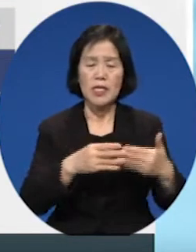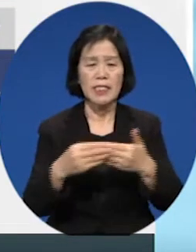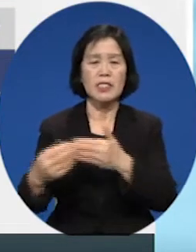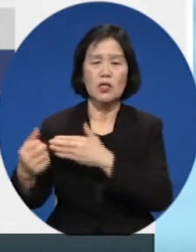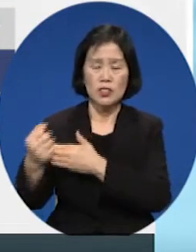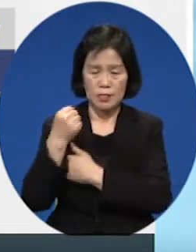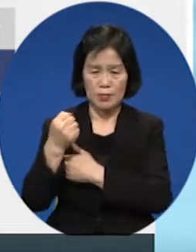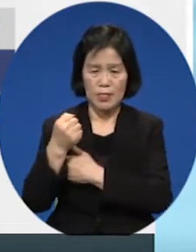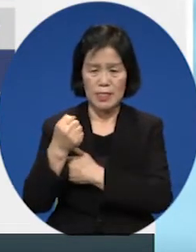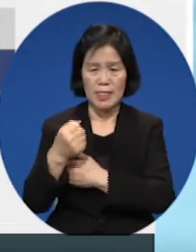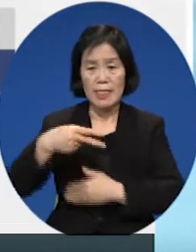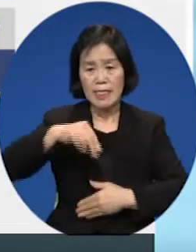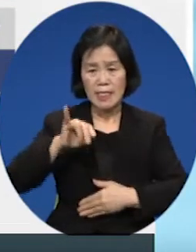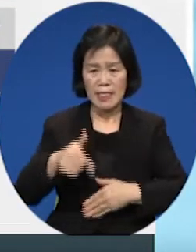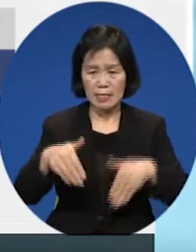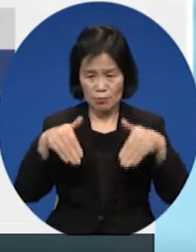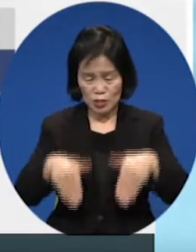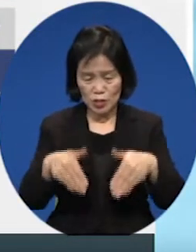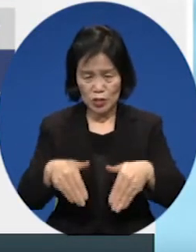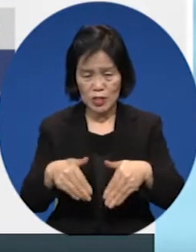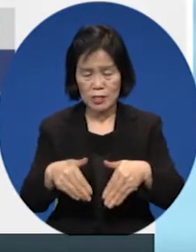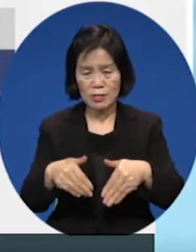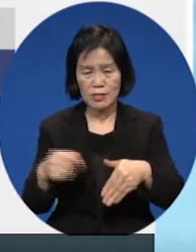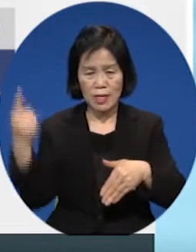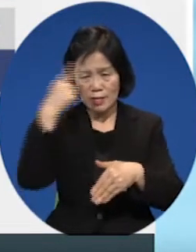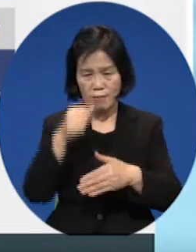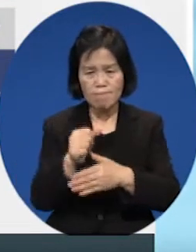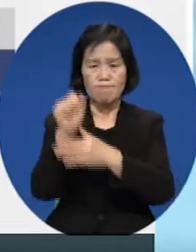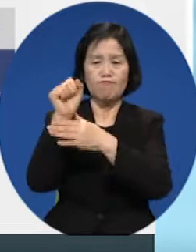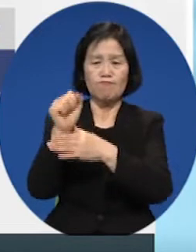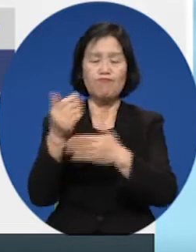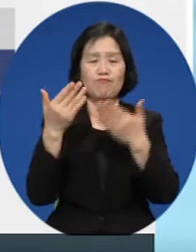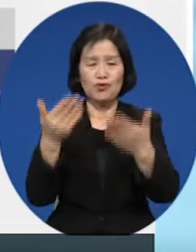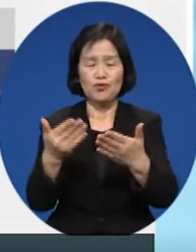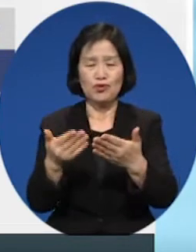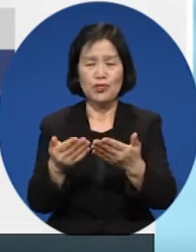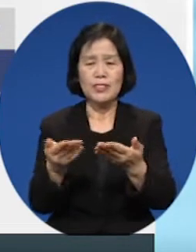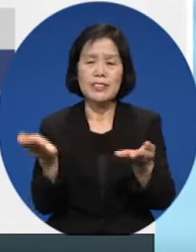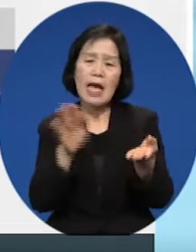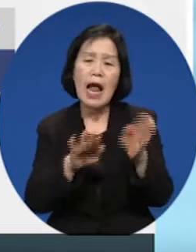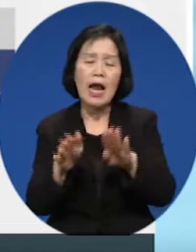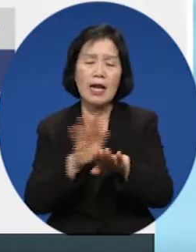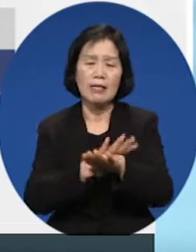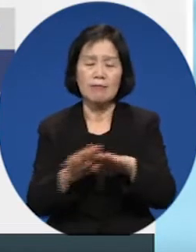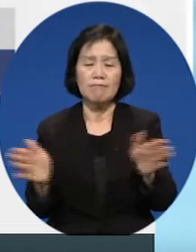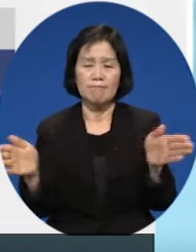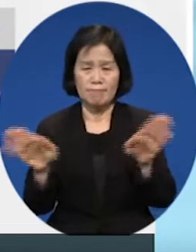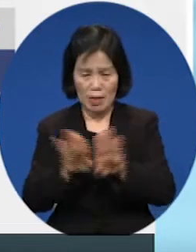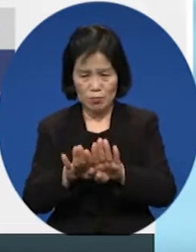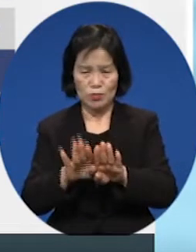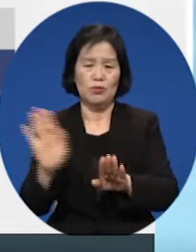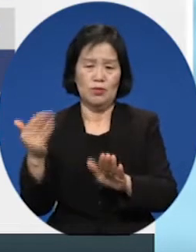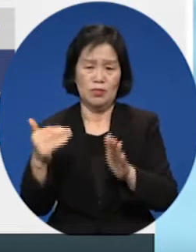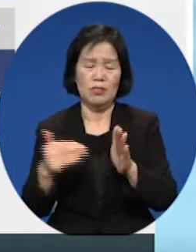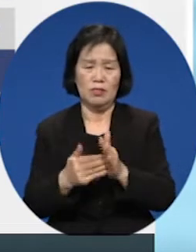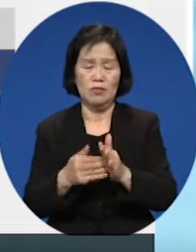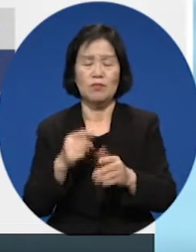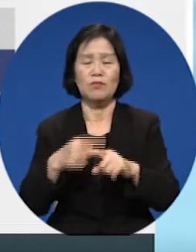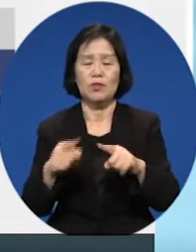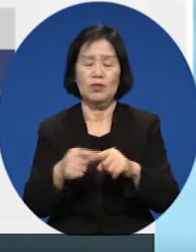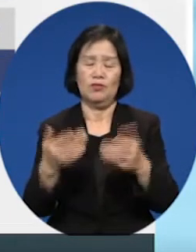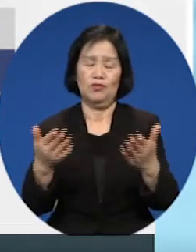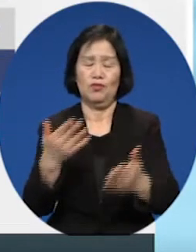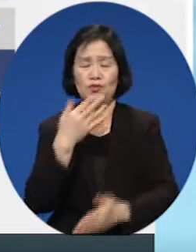신현 시민 종석이 세워주는 이런 최소한의 봉합을 해 가는 과정으로써 의 어떤 검찰 인사했다 이렇게 평가할 수 있을 것